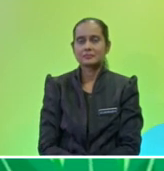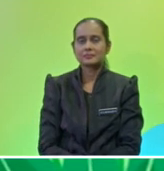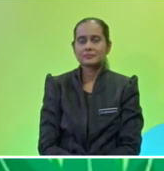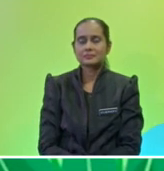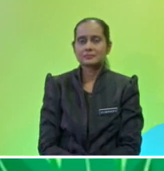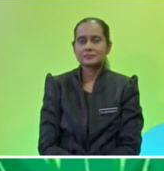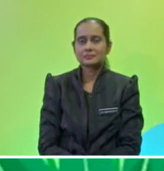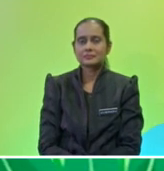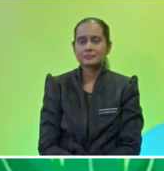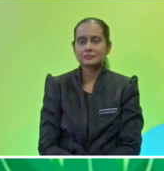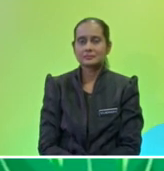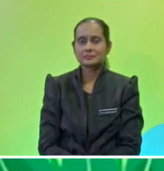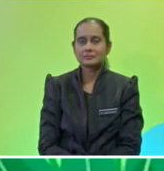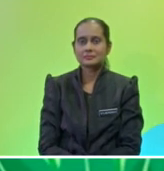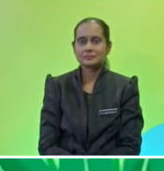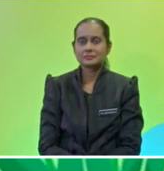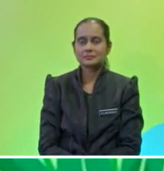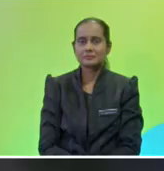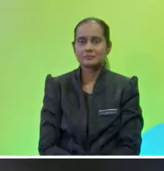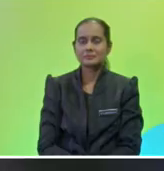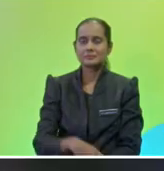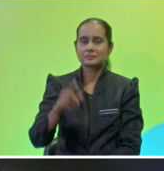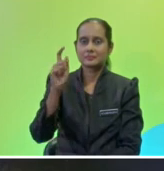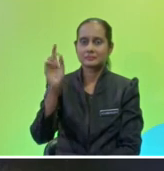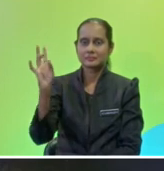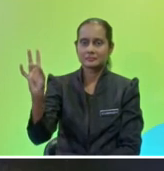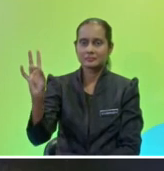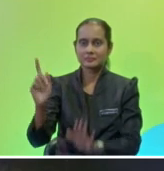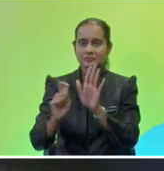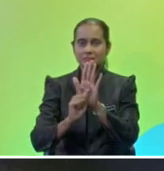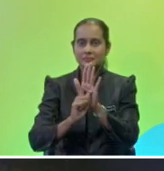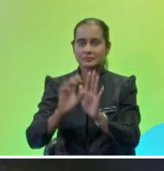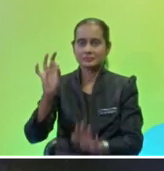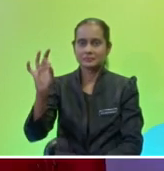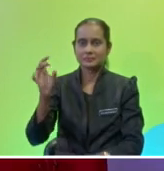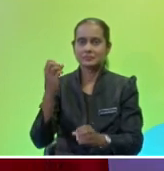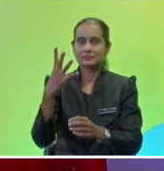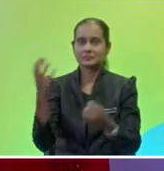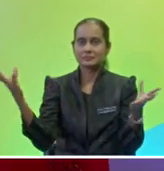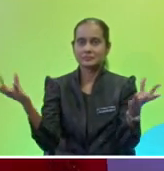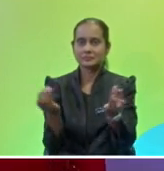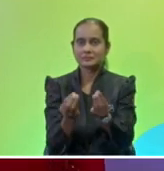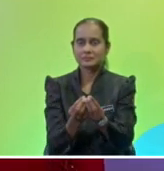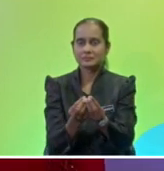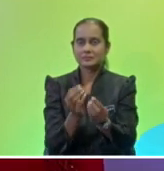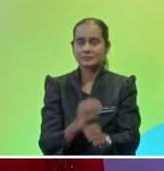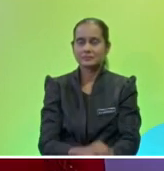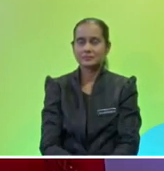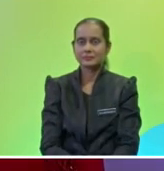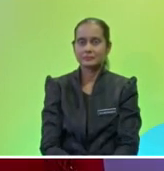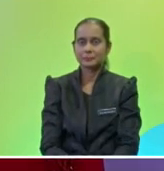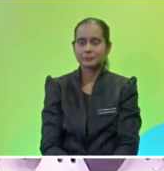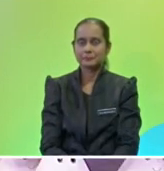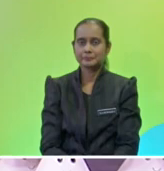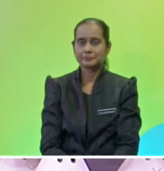itu tambah 7 dengan 8 Berapakah jumlah ke semua bunga itu merah nah ini anak kiri nih